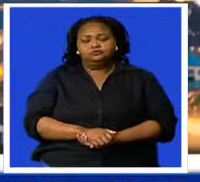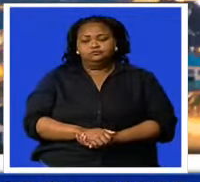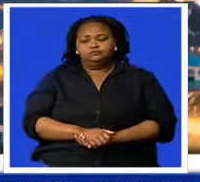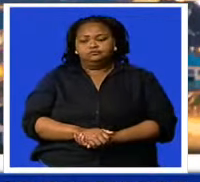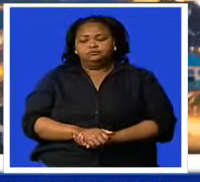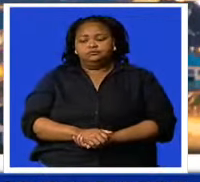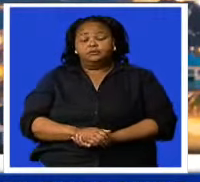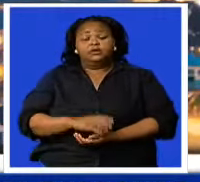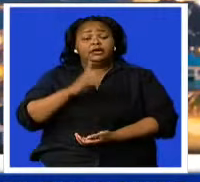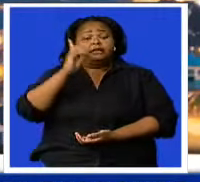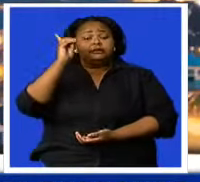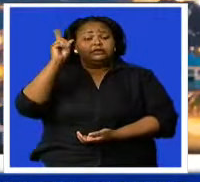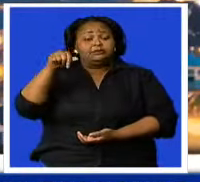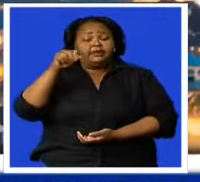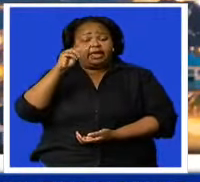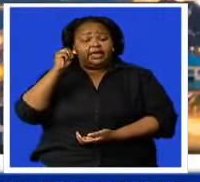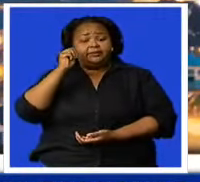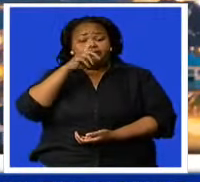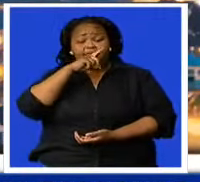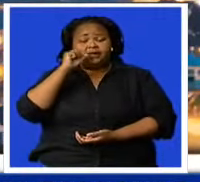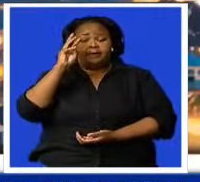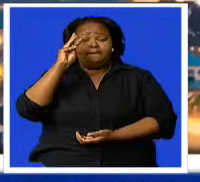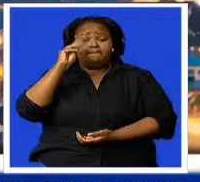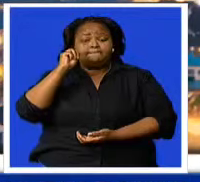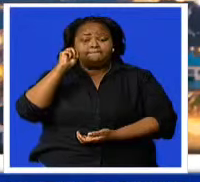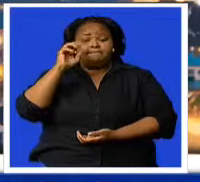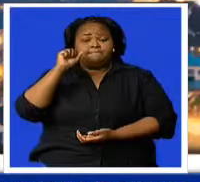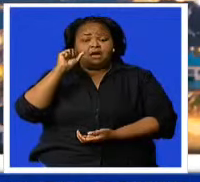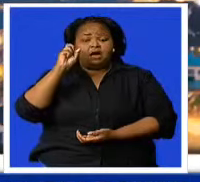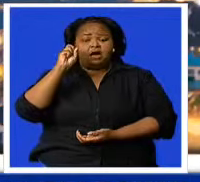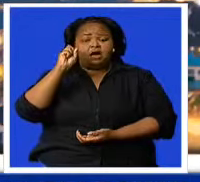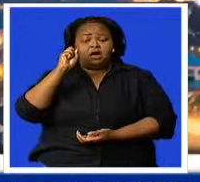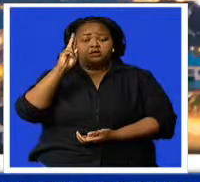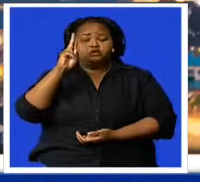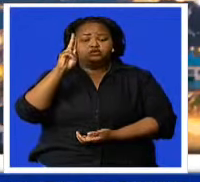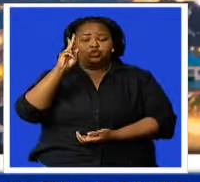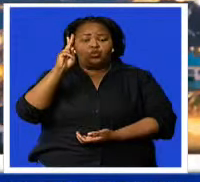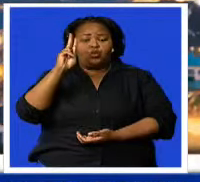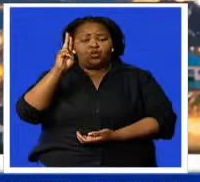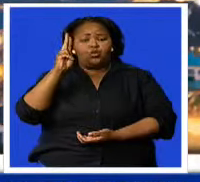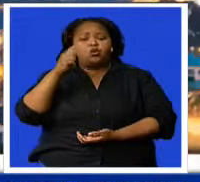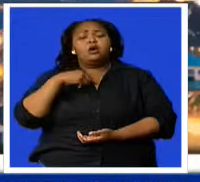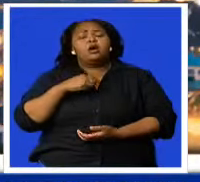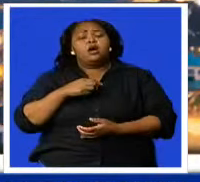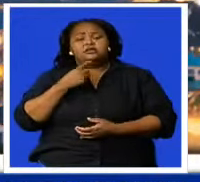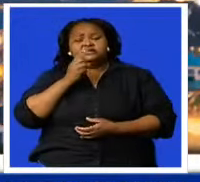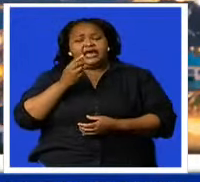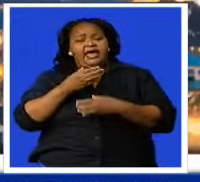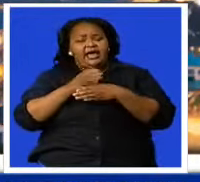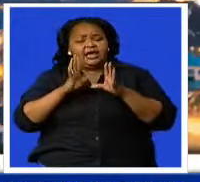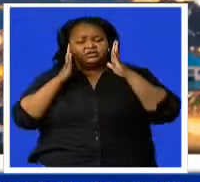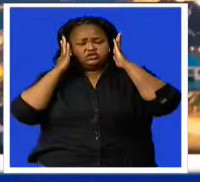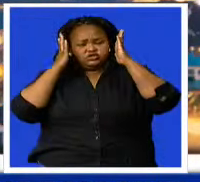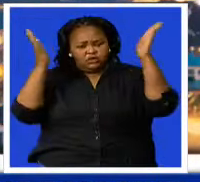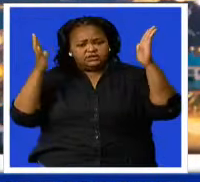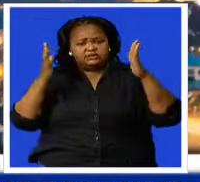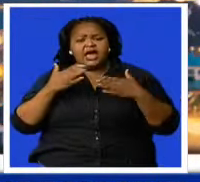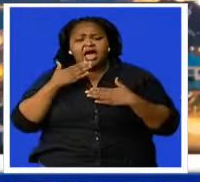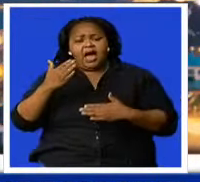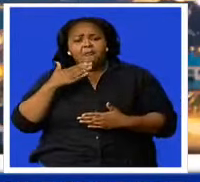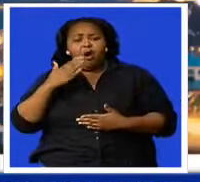Liphini landula nkulu Themba Masuku lithi live leSwatini liyabonga ukuthi umjovo wemkhuhlane iCOVID-19 wekucala